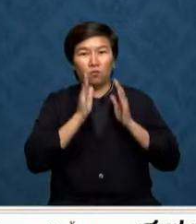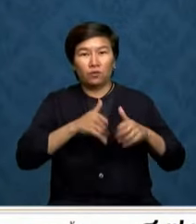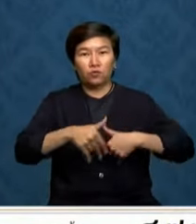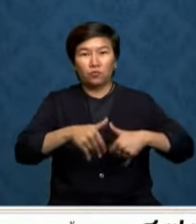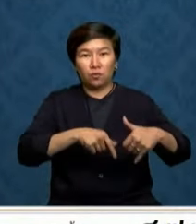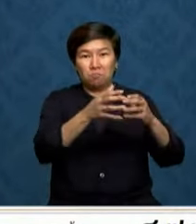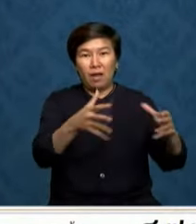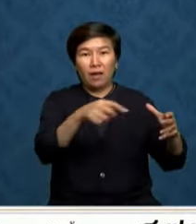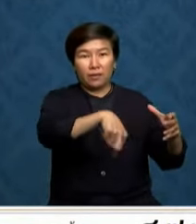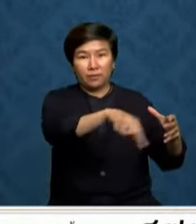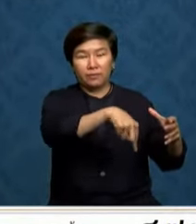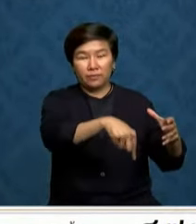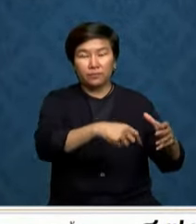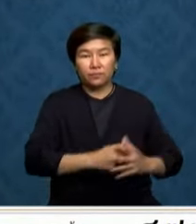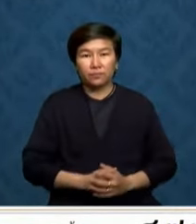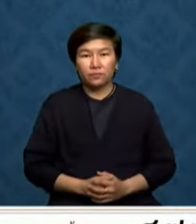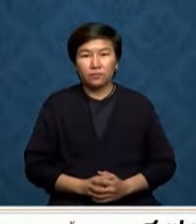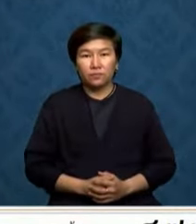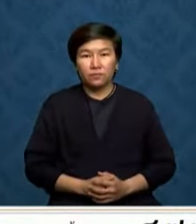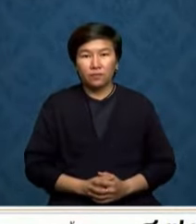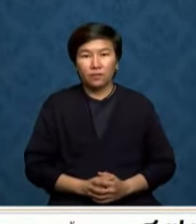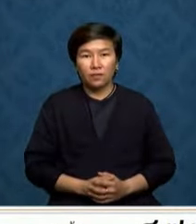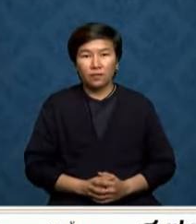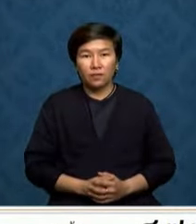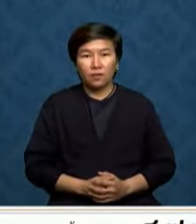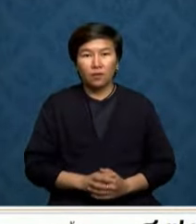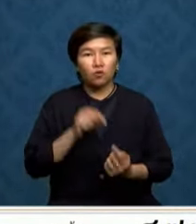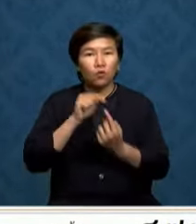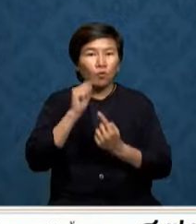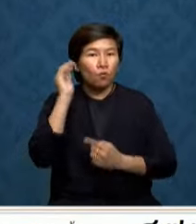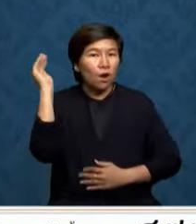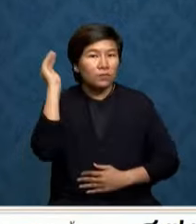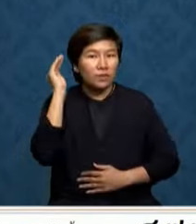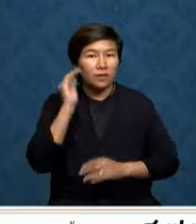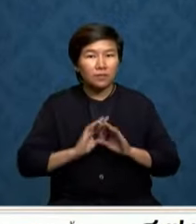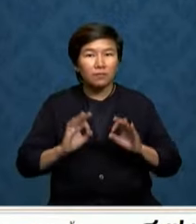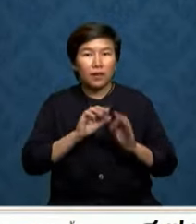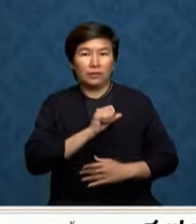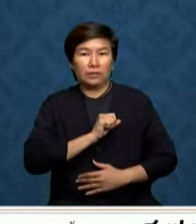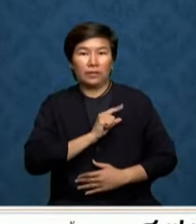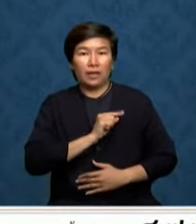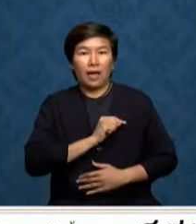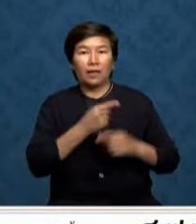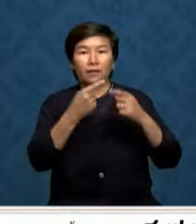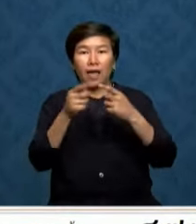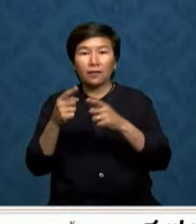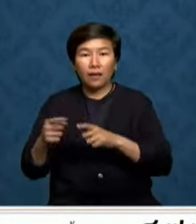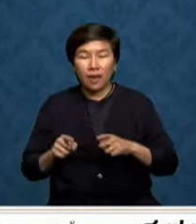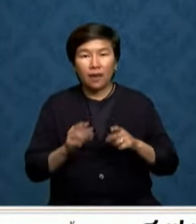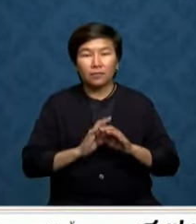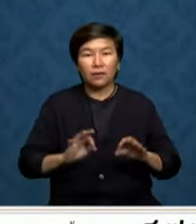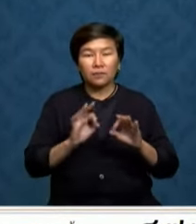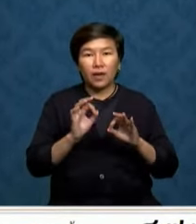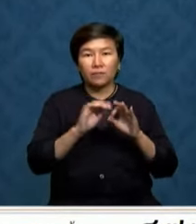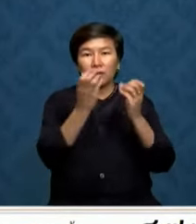เรามีคุ้มครเรามีการคุ้มครองความเชื่อในการนับถือศาสนาเรามีศีลธรรมอัน